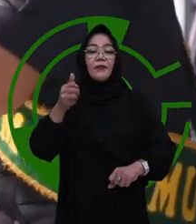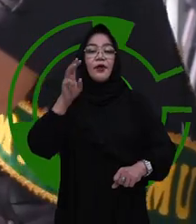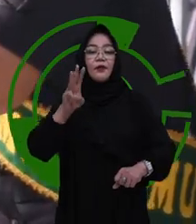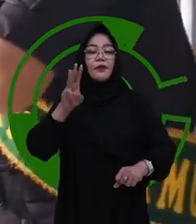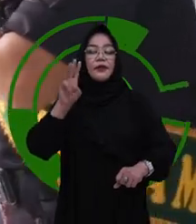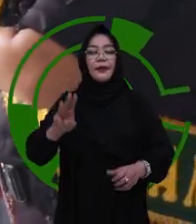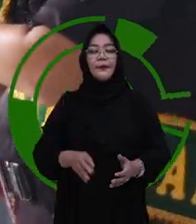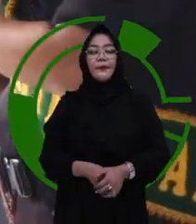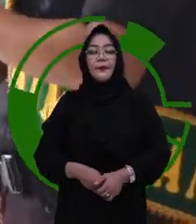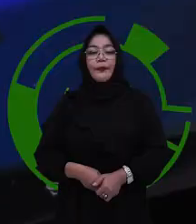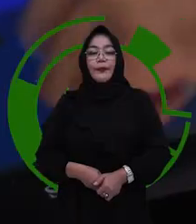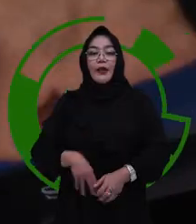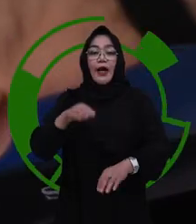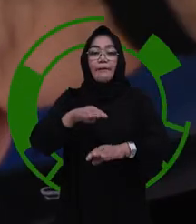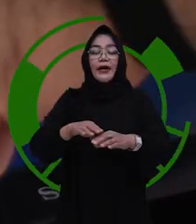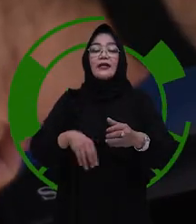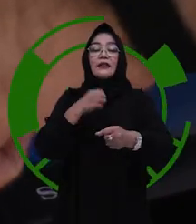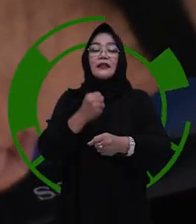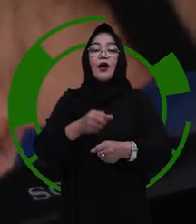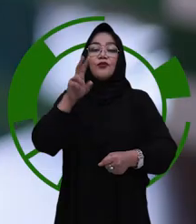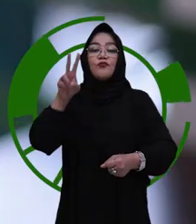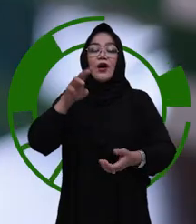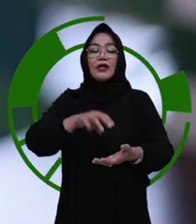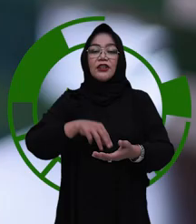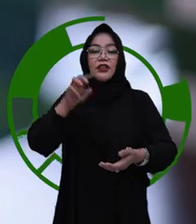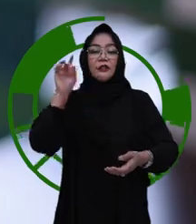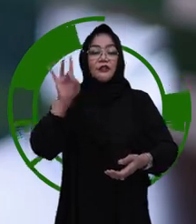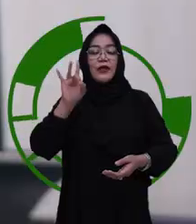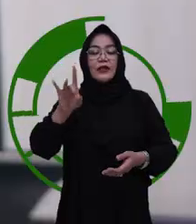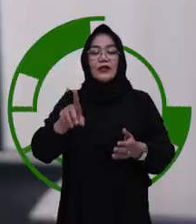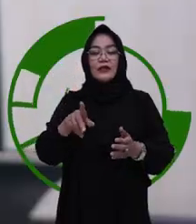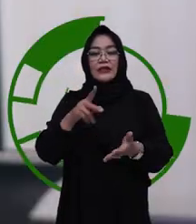wabarakatuh. Pada tahun 2018,